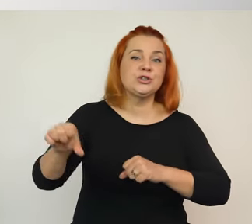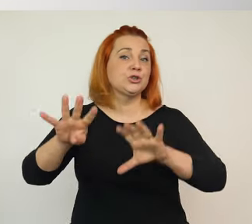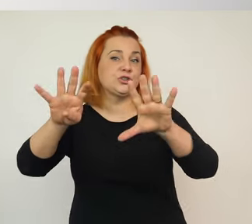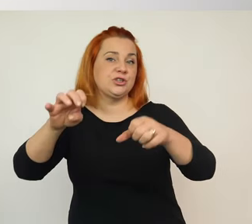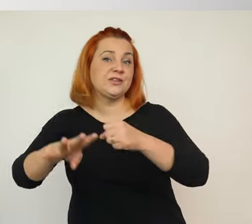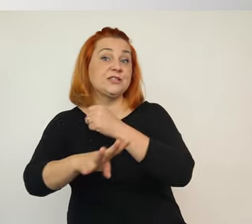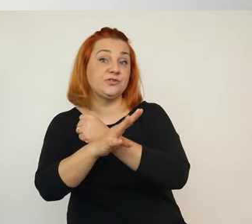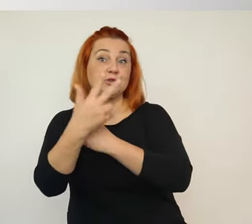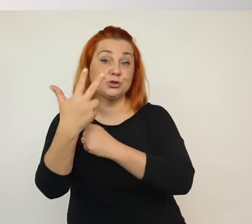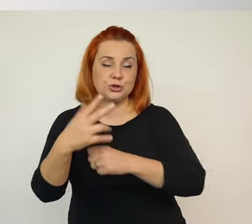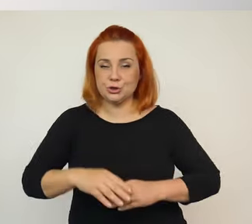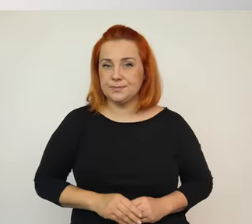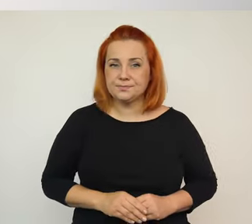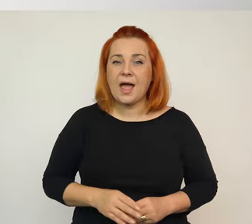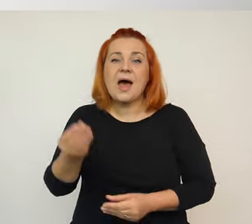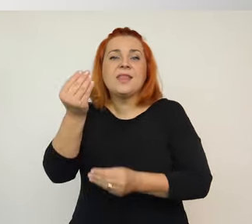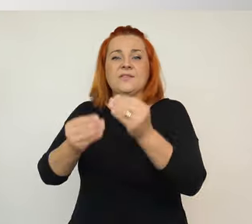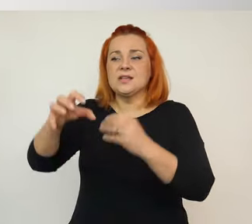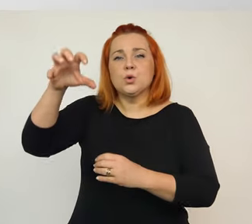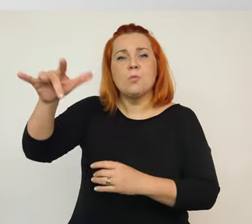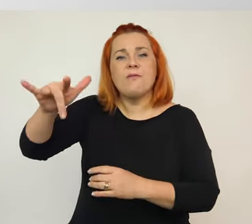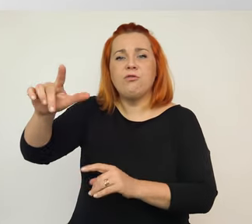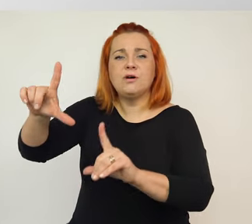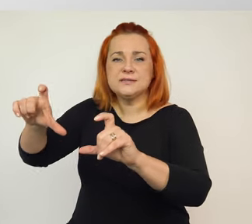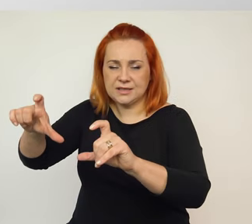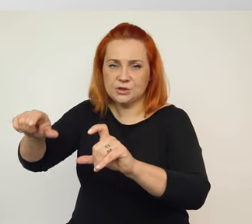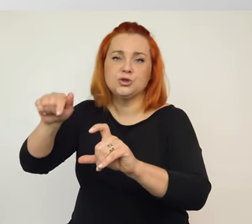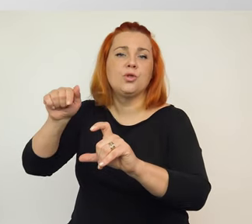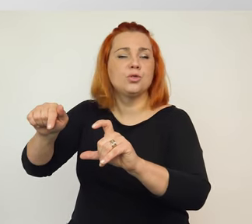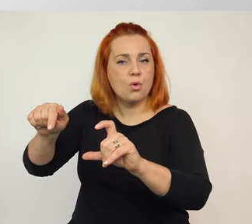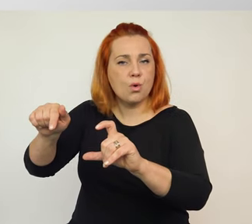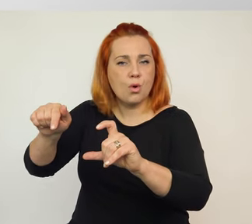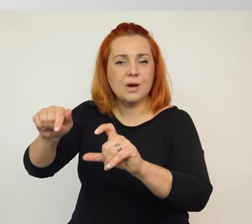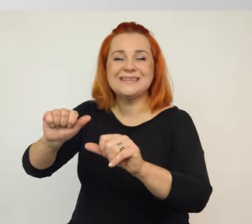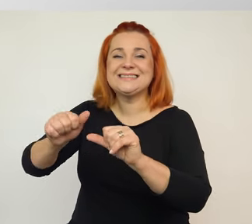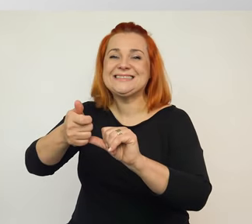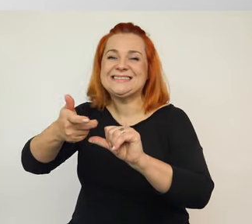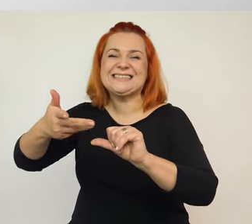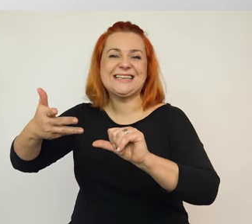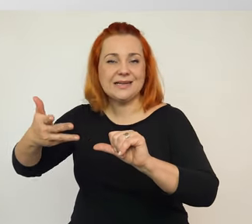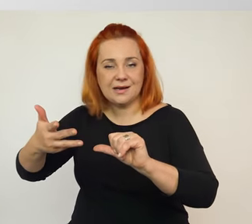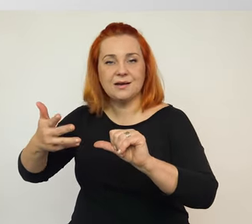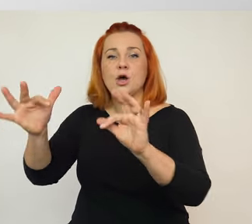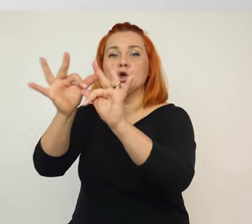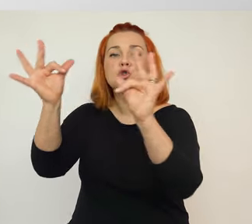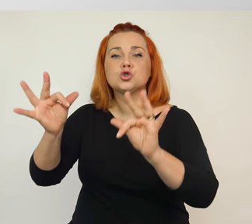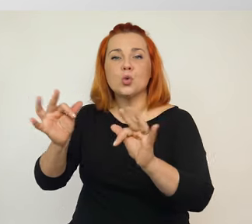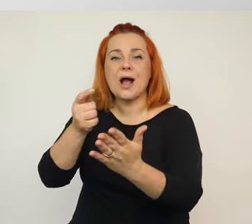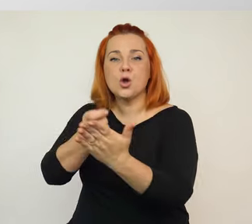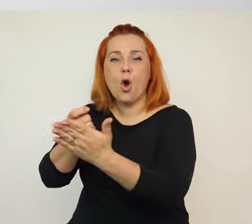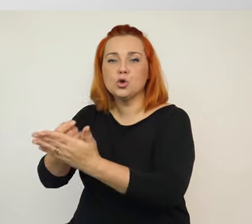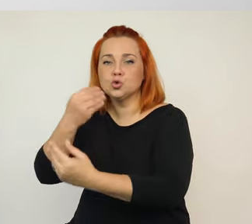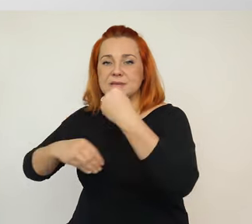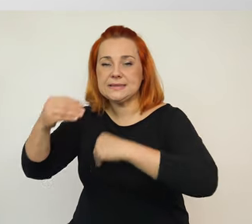1964-1993 najliczniejszą grupę stanowią zdjęcia pochodzące z cyklu sztuka konsumpcyjna